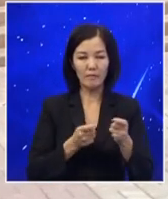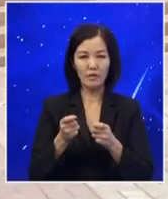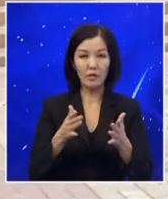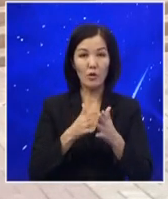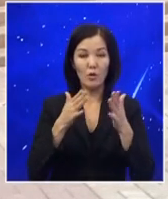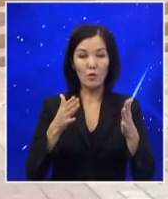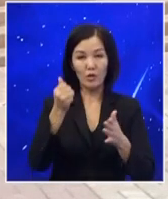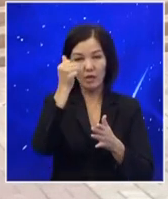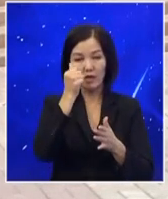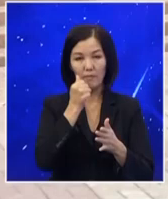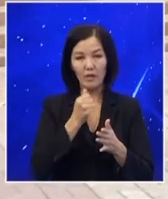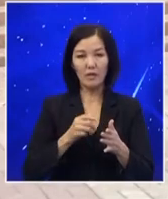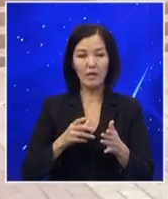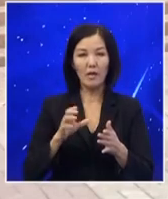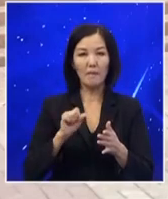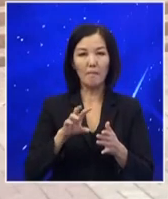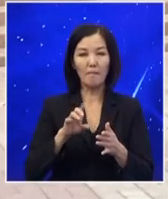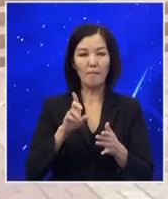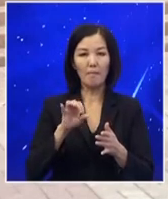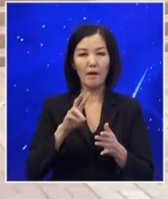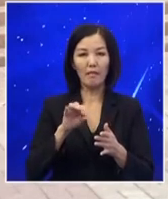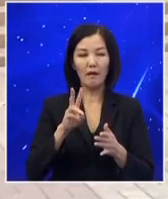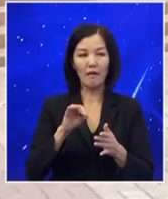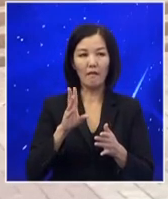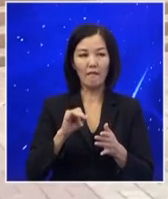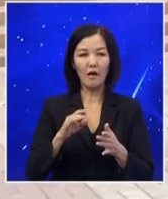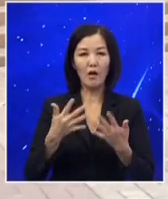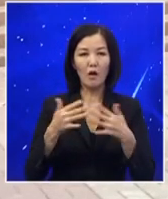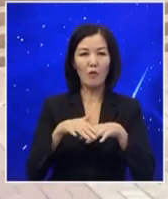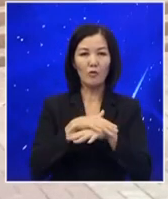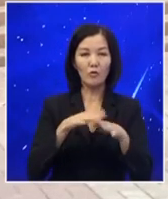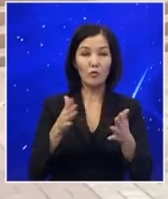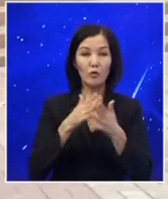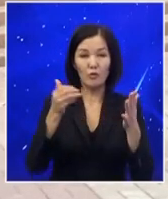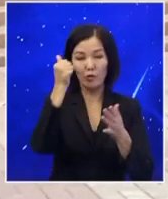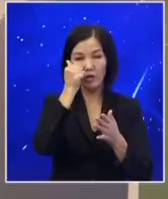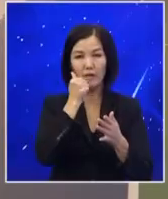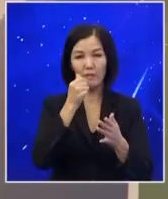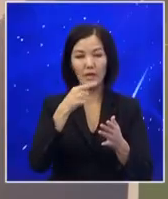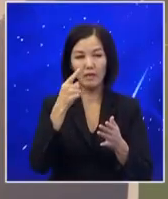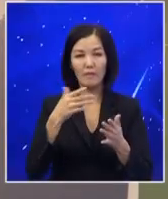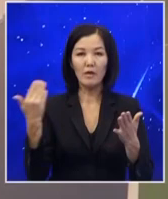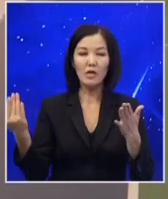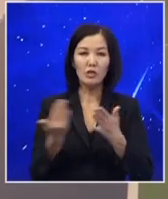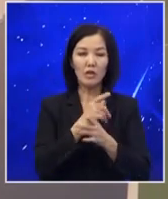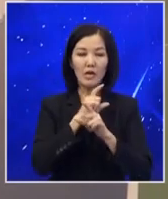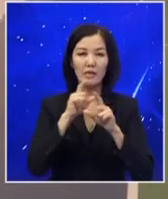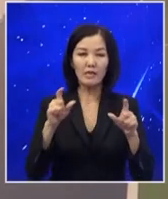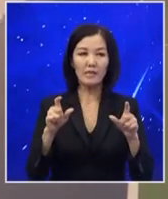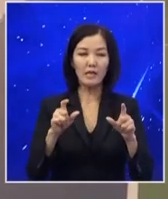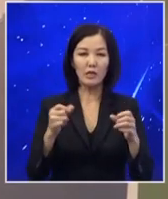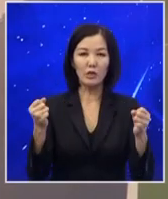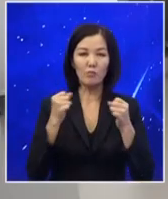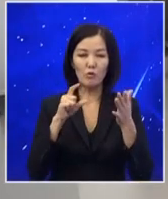облысымыздың әкімі Амандық Батталыпқа ауыл тұрғындары атынан көп рахметімізді айтамыз. Жаңа нысанның ортасында